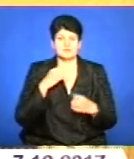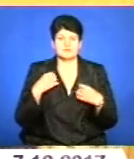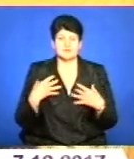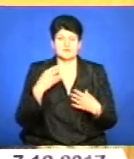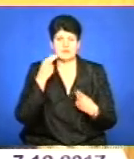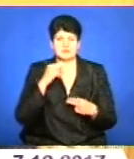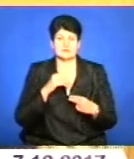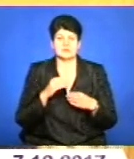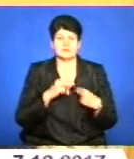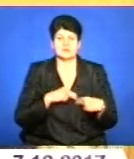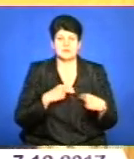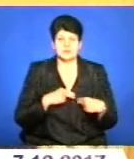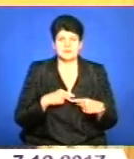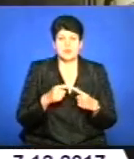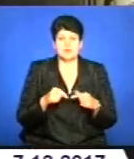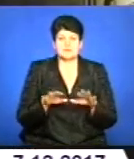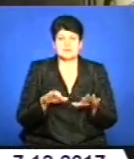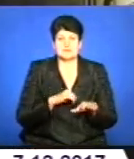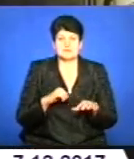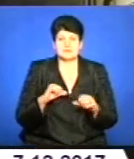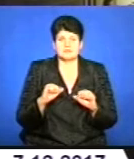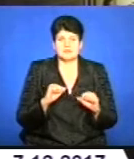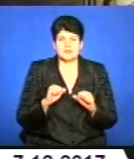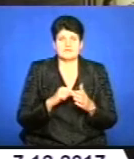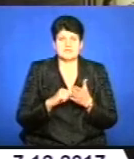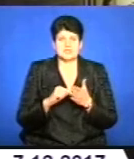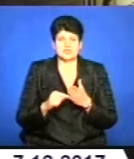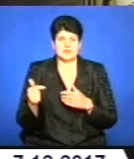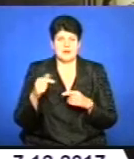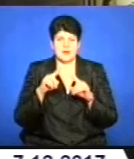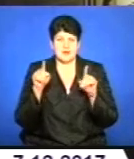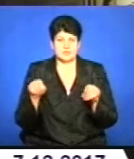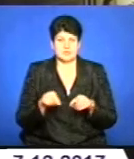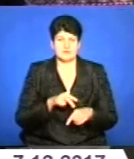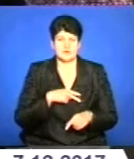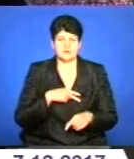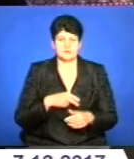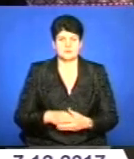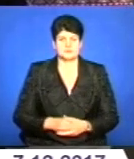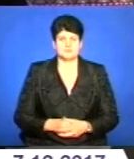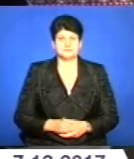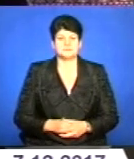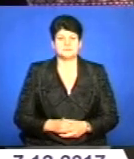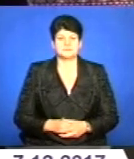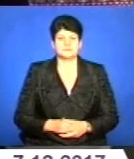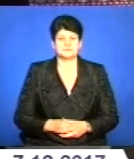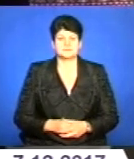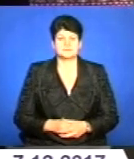кращих працівників органів місцевого самоврядування відзначили грамотами і нагородами. Анастасія Чичко, Андрій Бодак, Вісті